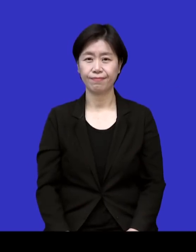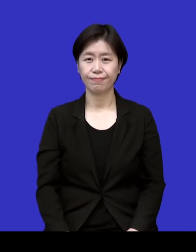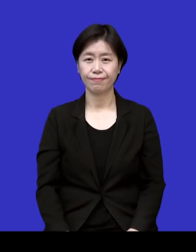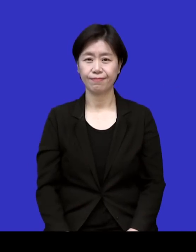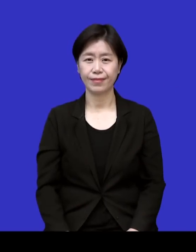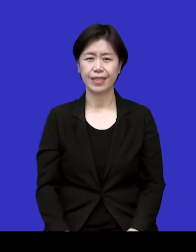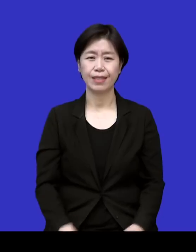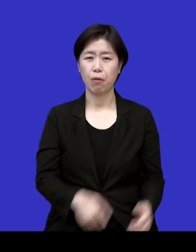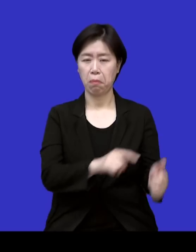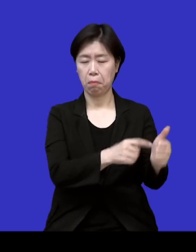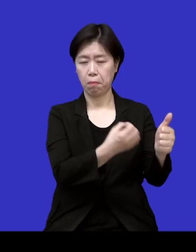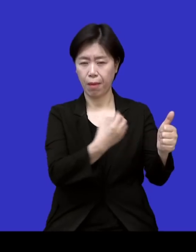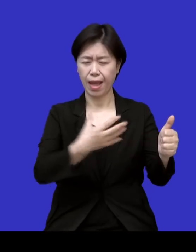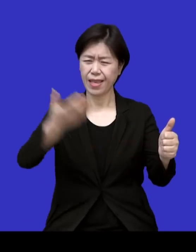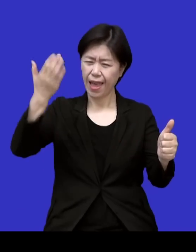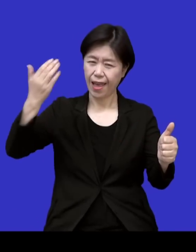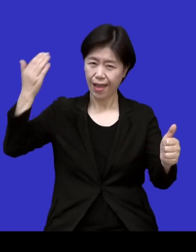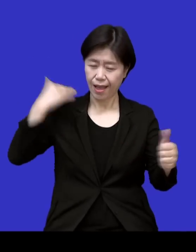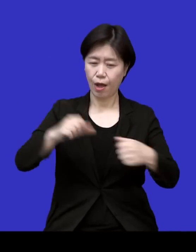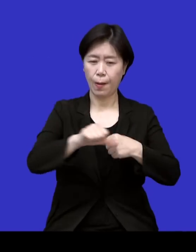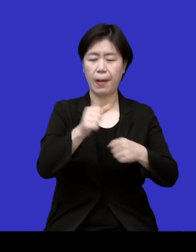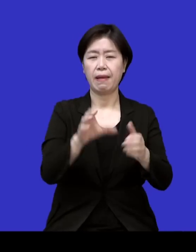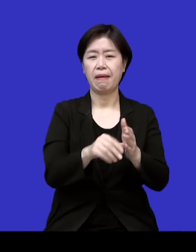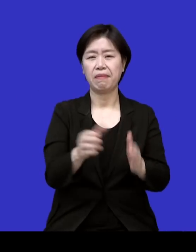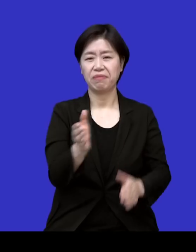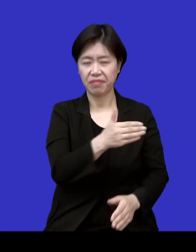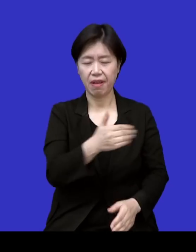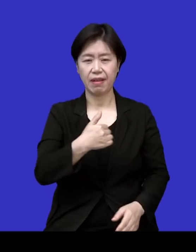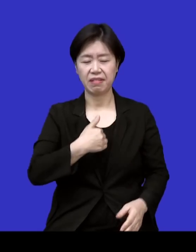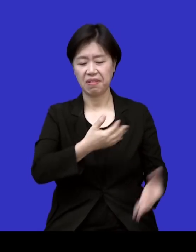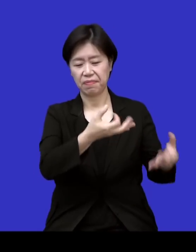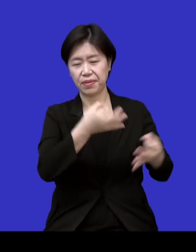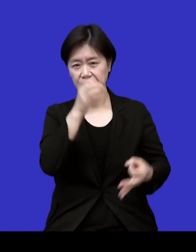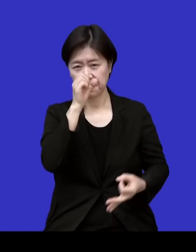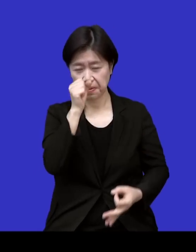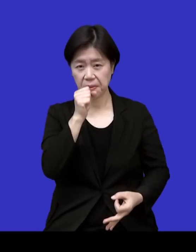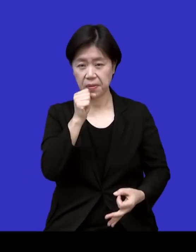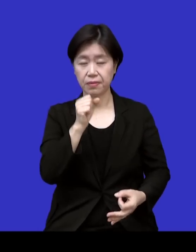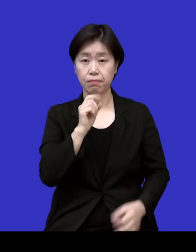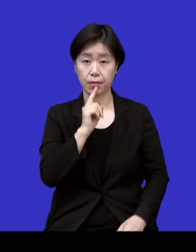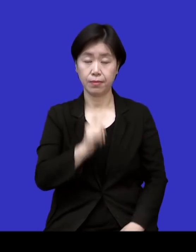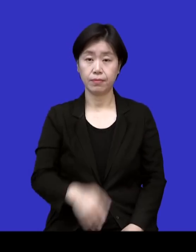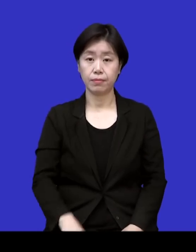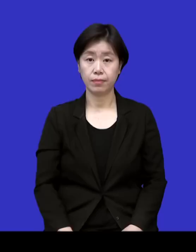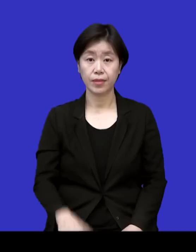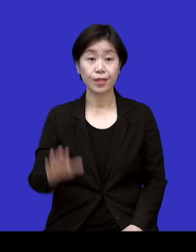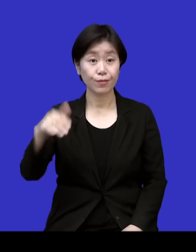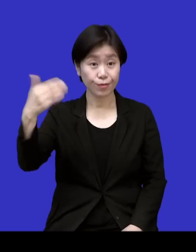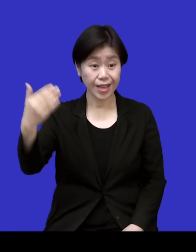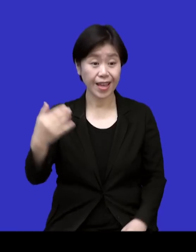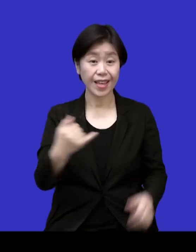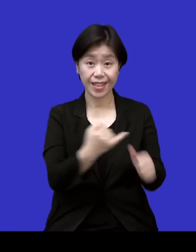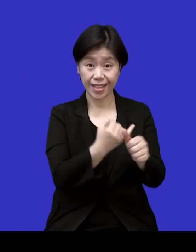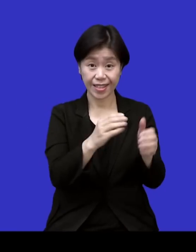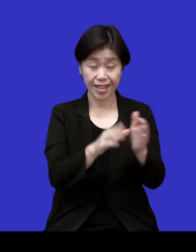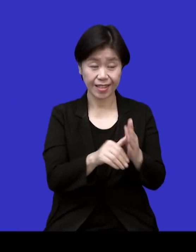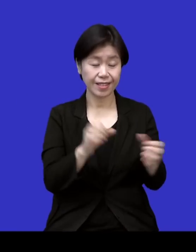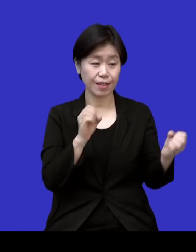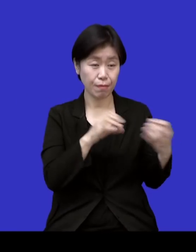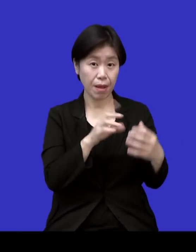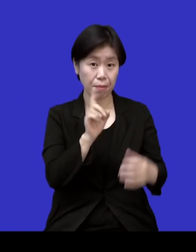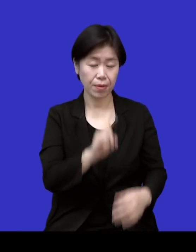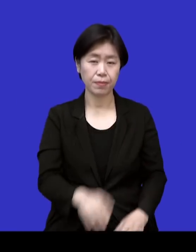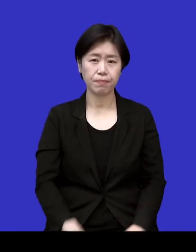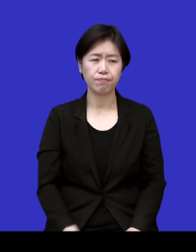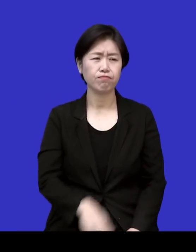좋아하고 있었고 어. 이제 그 이후에도 뭐 산을 제가 근처도 못 갔었거든요. 네. 영화